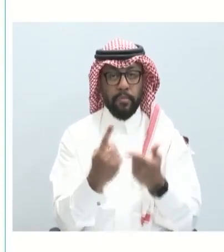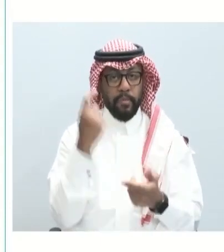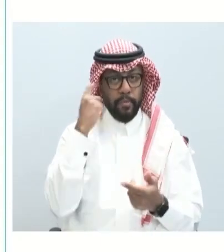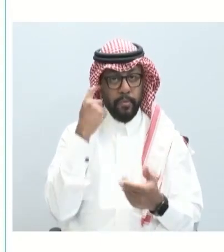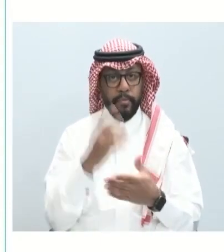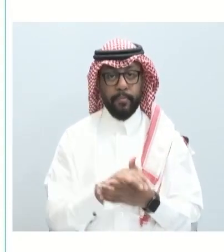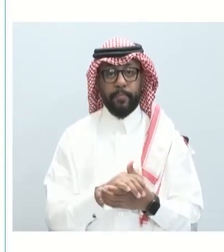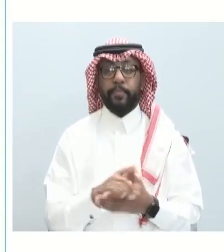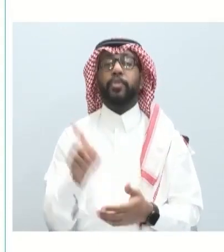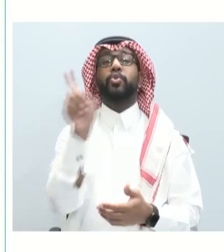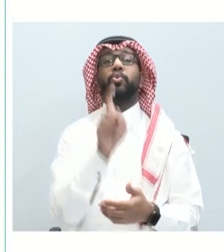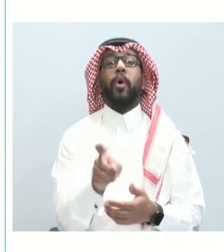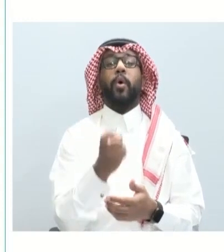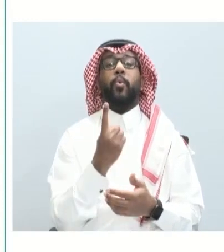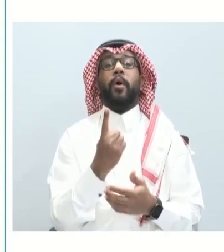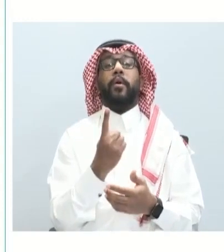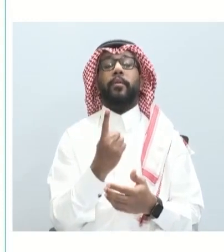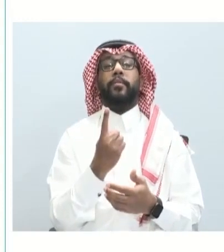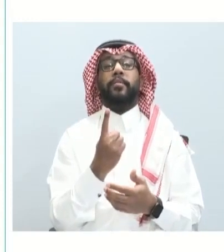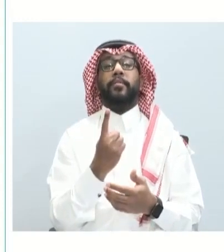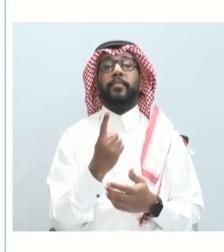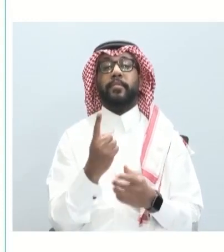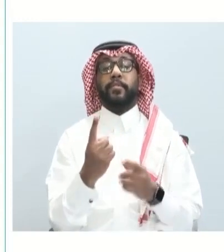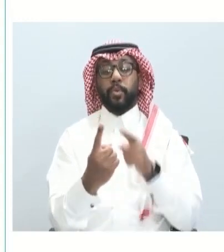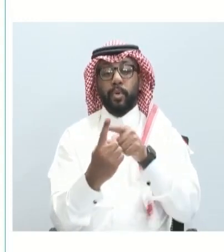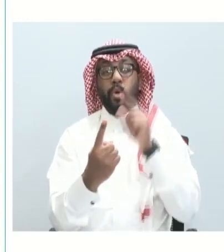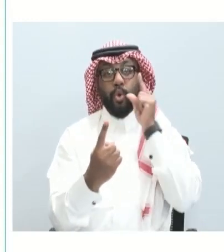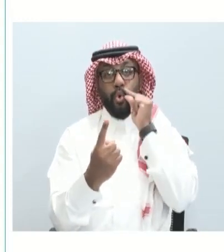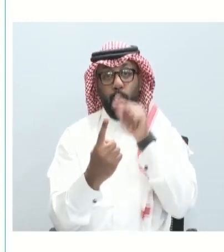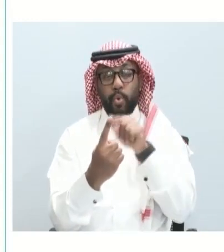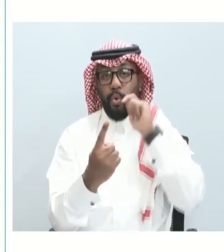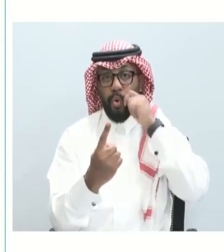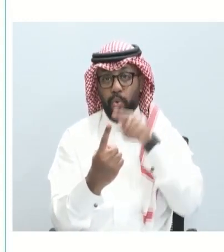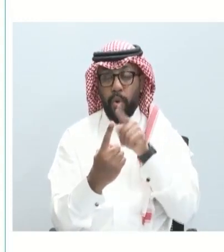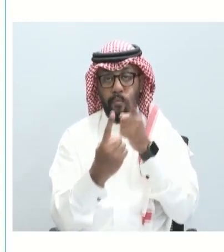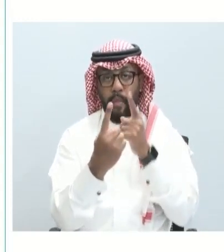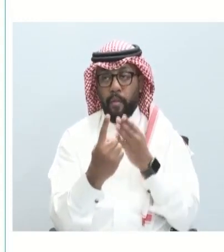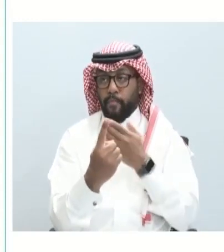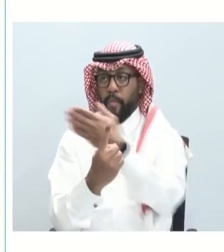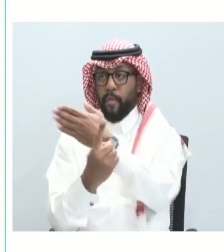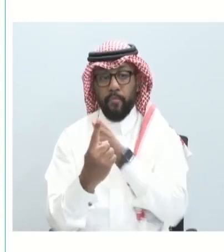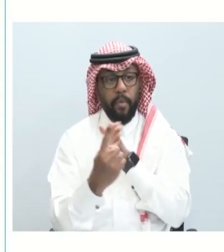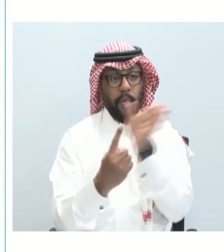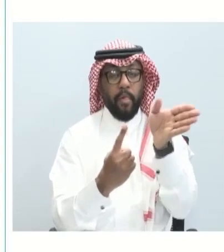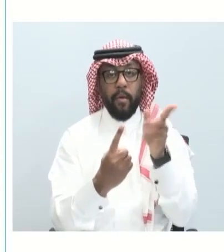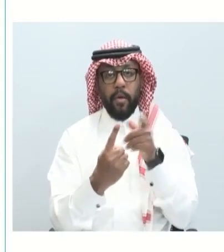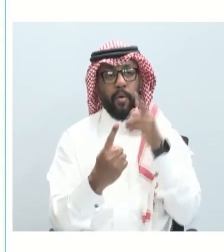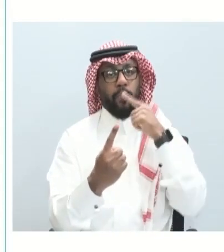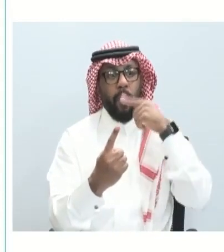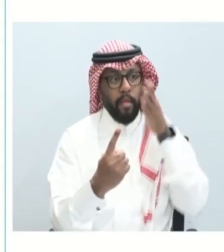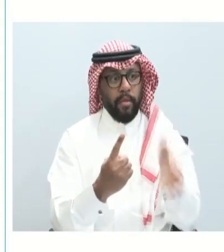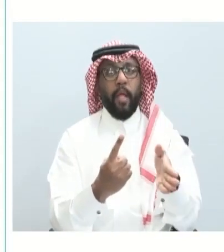بان تسالها سؤالا واحدا يساعدك في معرفه الطريق الى مدينه الصادقين